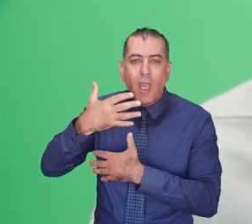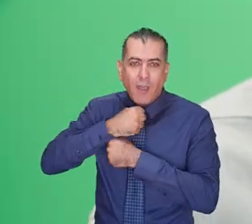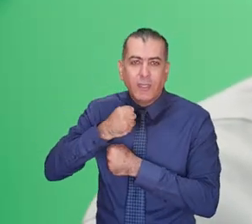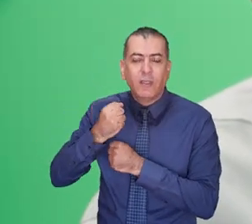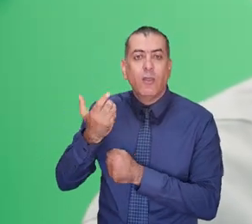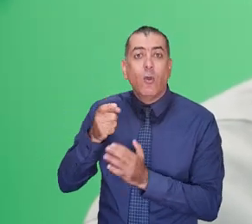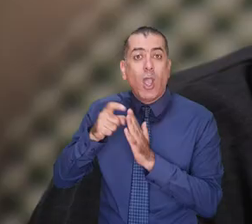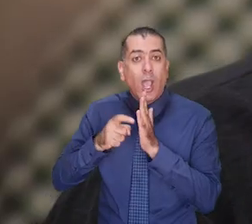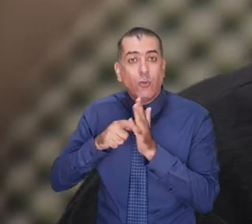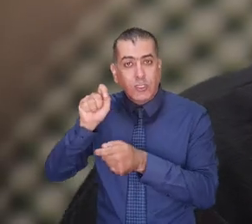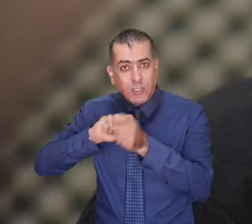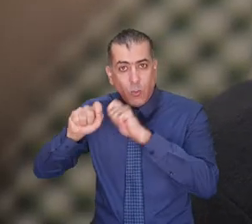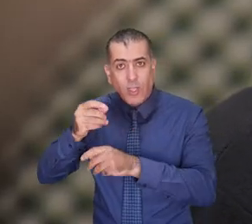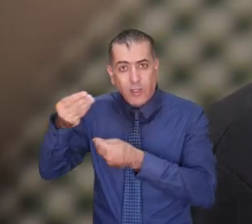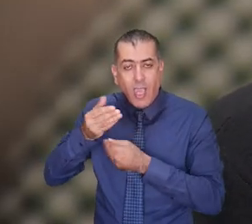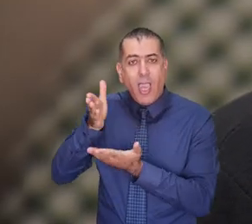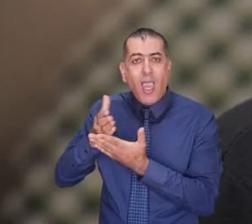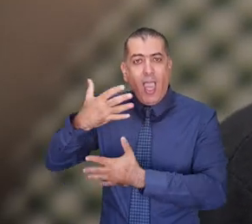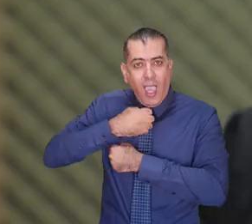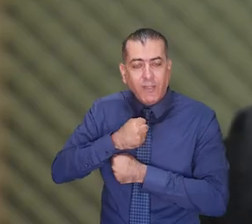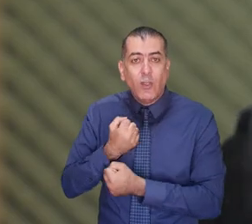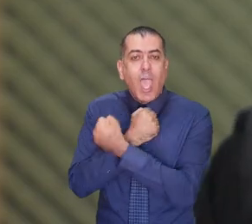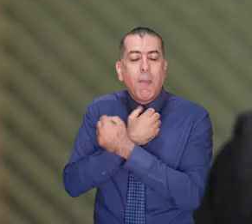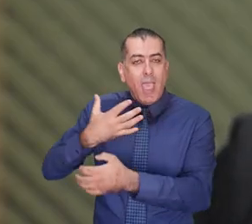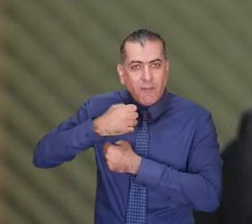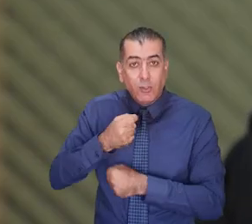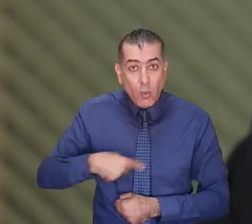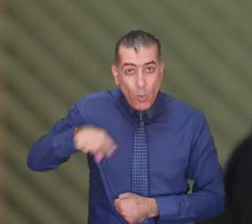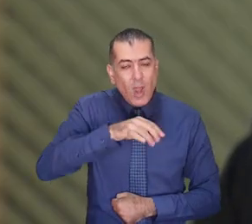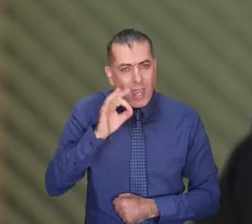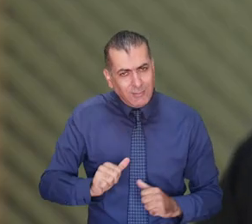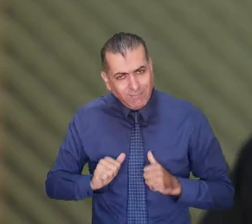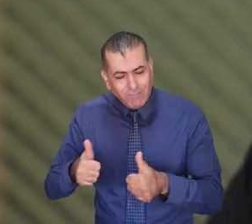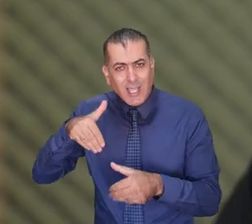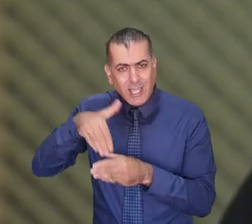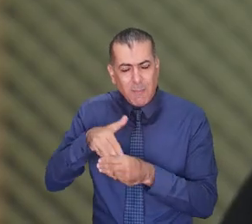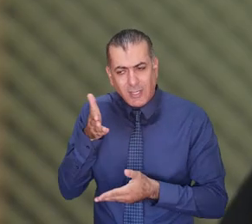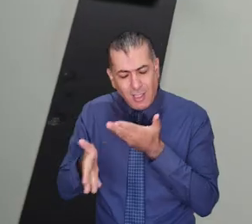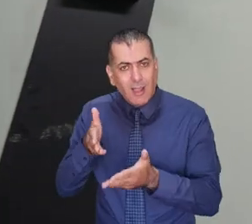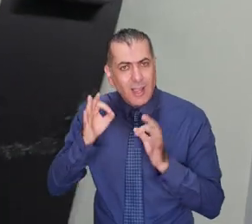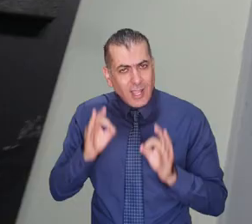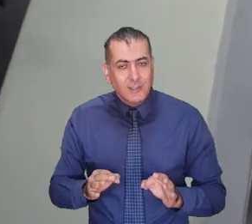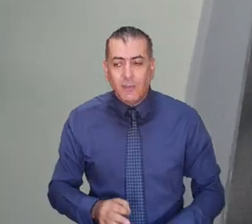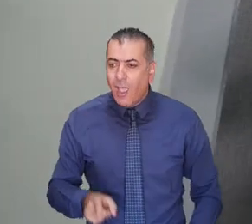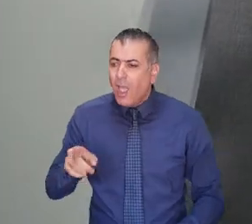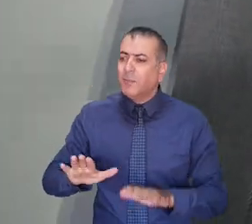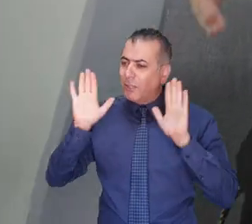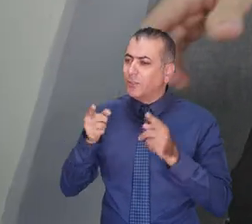بتشريعات تحمينا. ويدافع عن حقوقنا كلنا. علشان هيك لازم كلنا نشارك ونصوت.